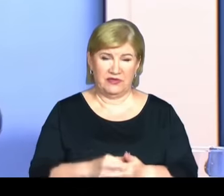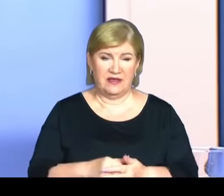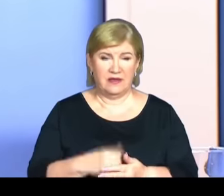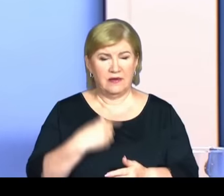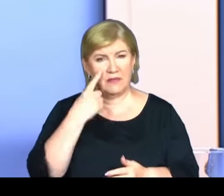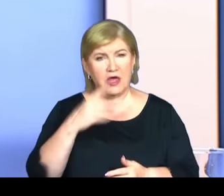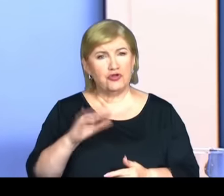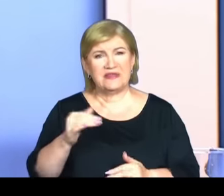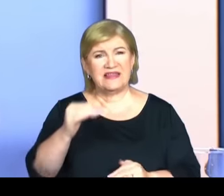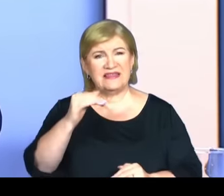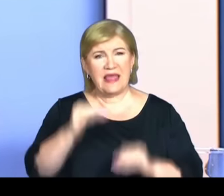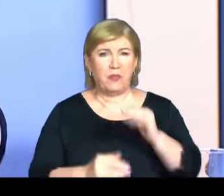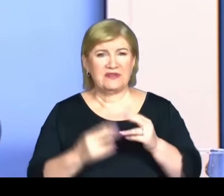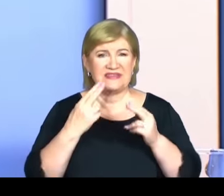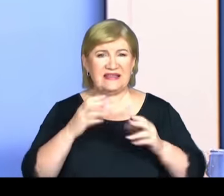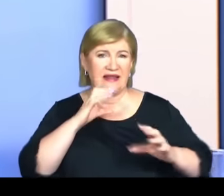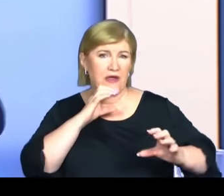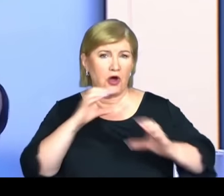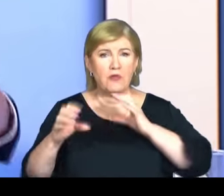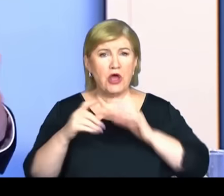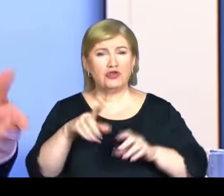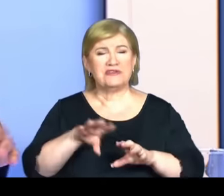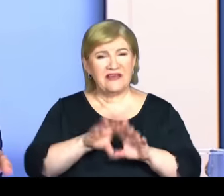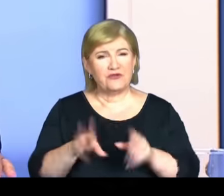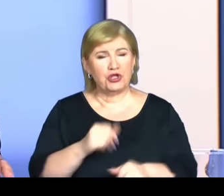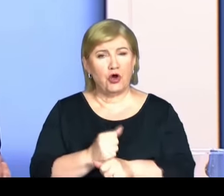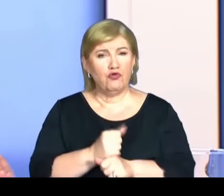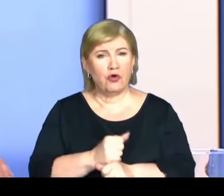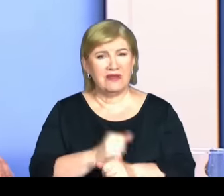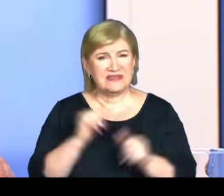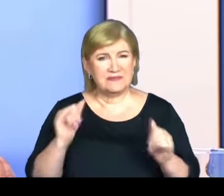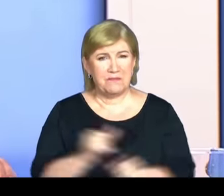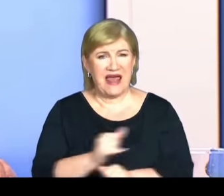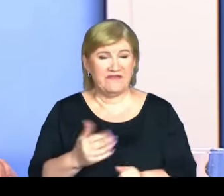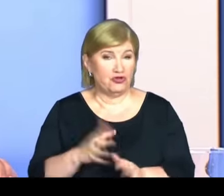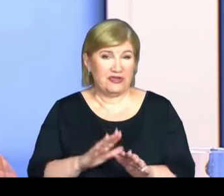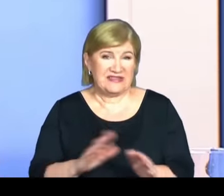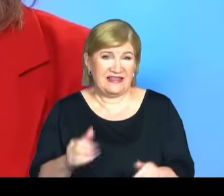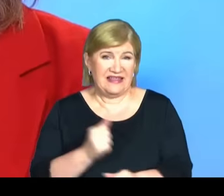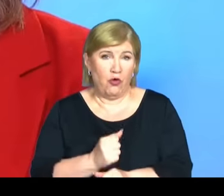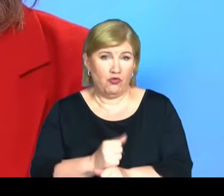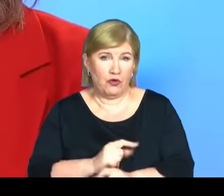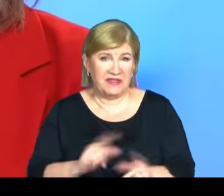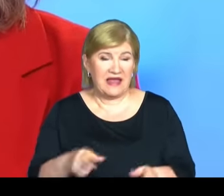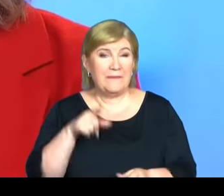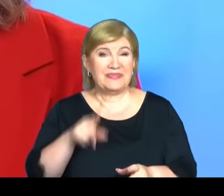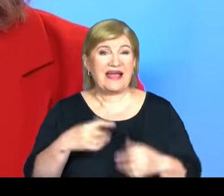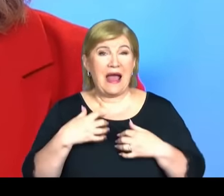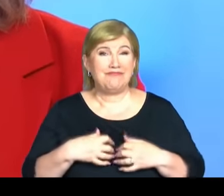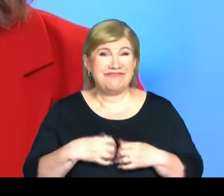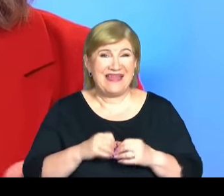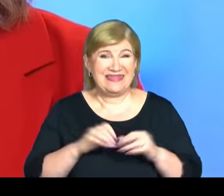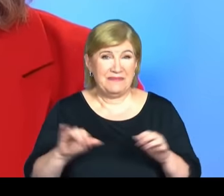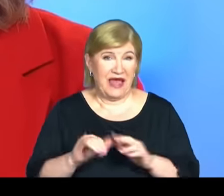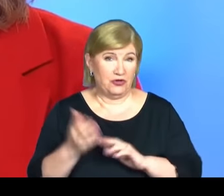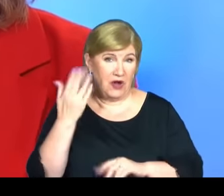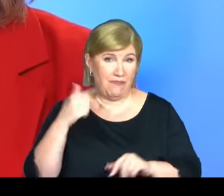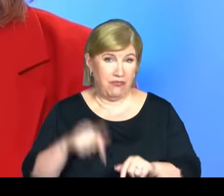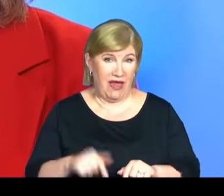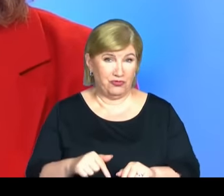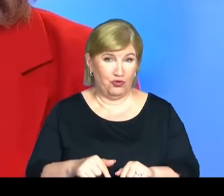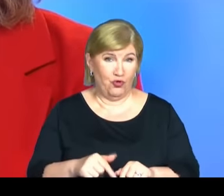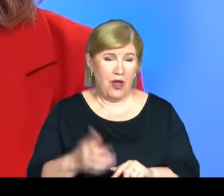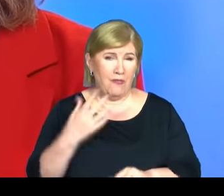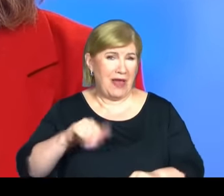tú komunikáciu. Či ste všetko urobili správne a či sa to nedalo urobiť inak? To je celé, čo sa pýtal. Pandémia, takáto pandémia, ktorá tu bola, tak bola